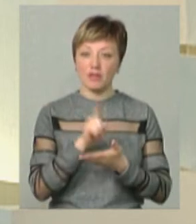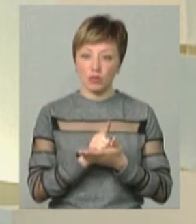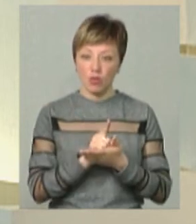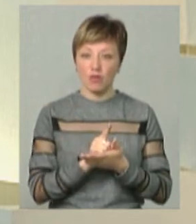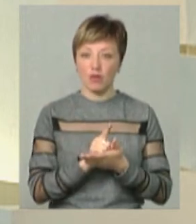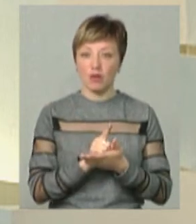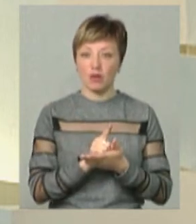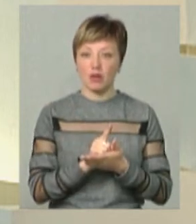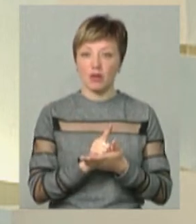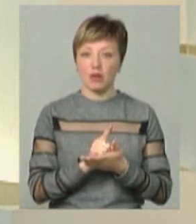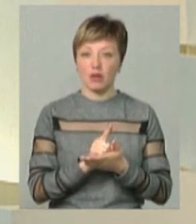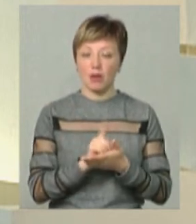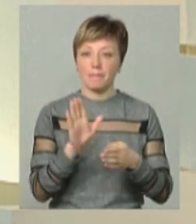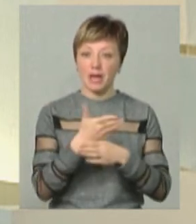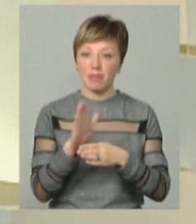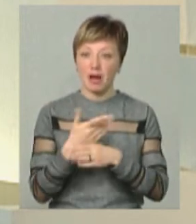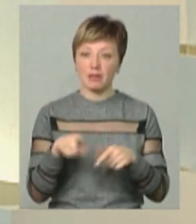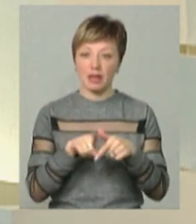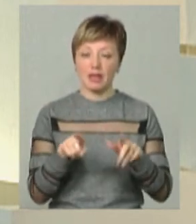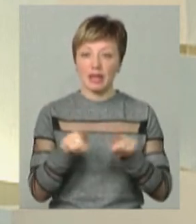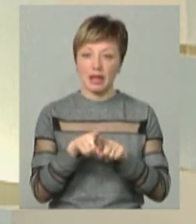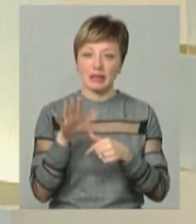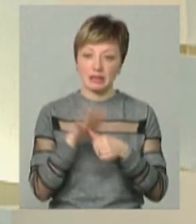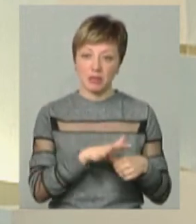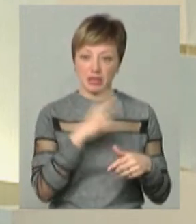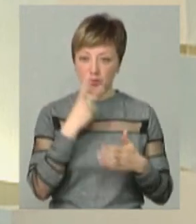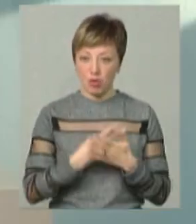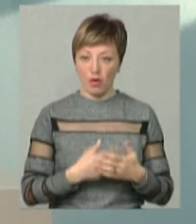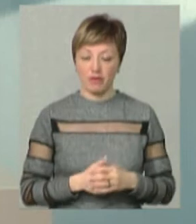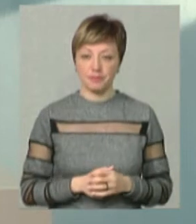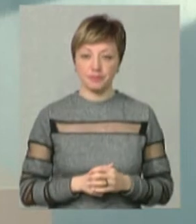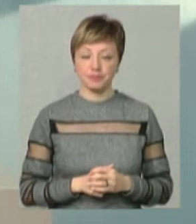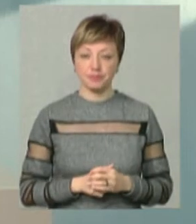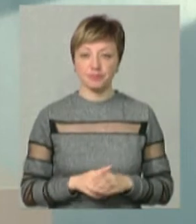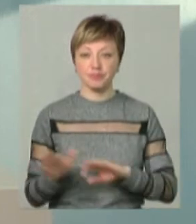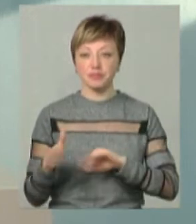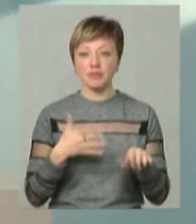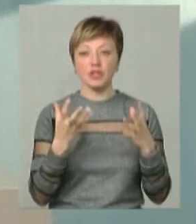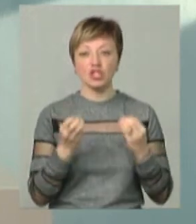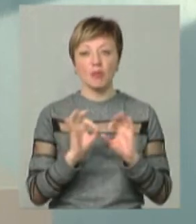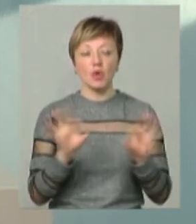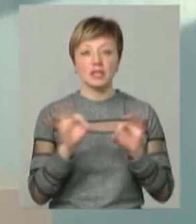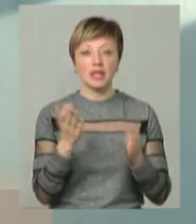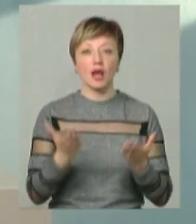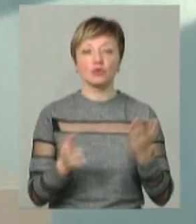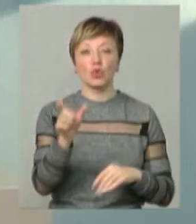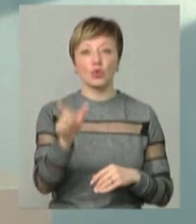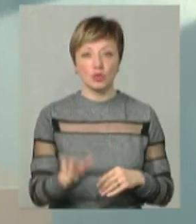обов'язково про це розуміти і прибирати отакі дискримінаційні прояви. Ще поясніть, будь ласка, от якщо